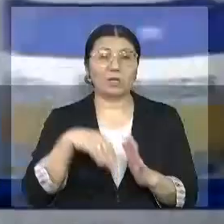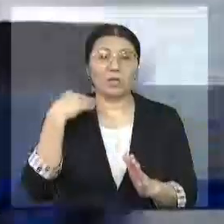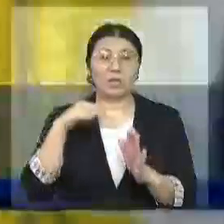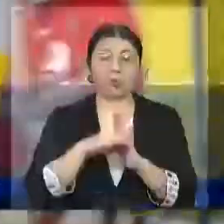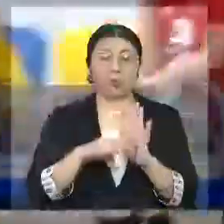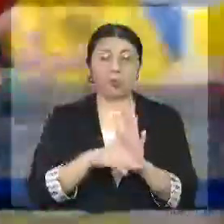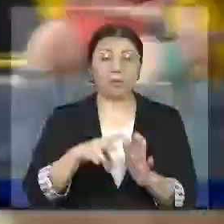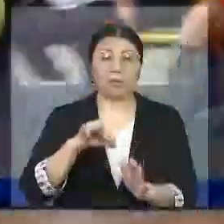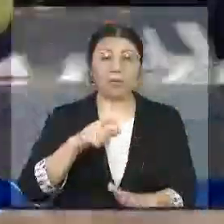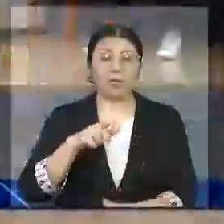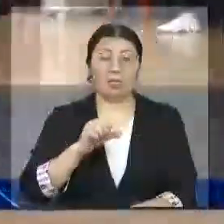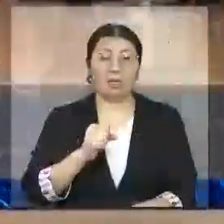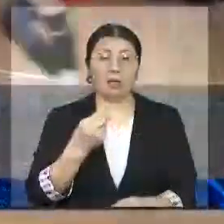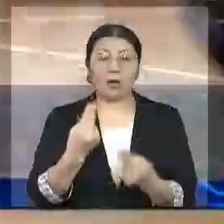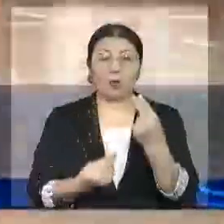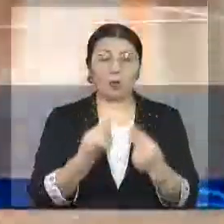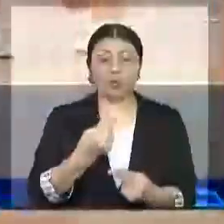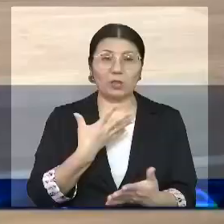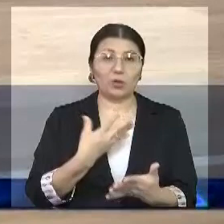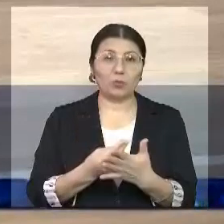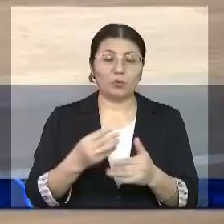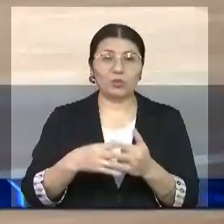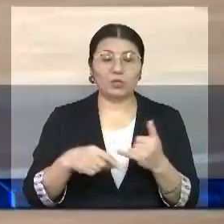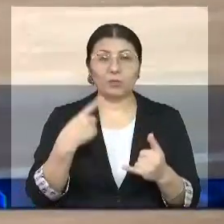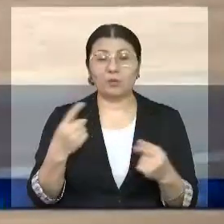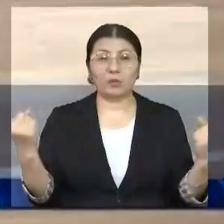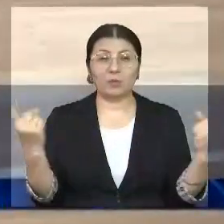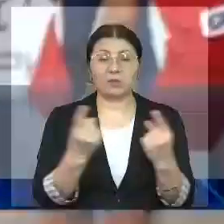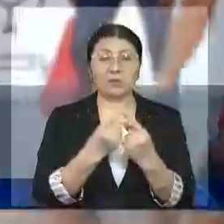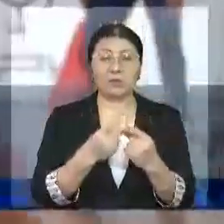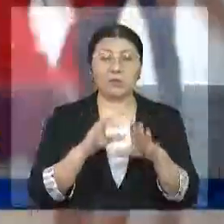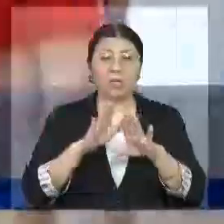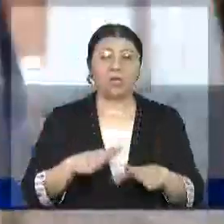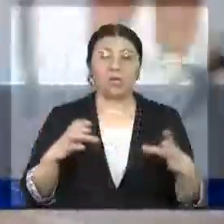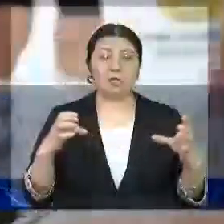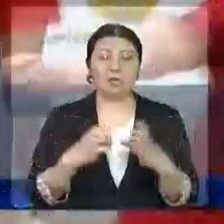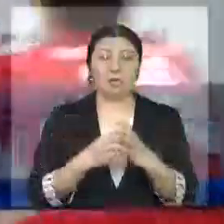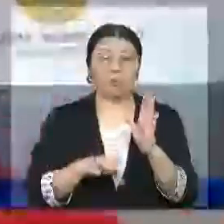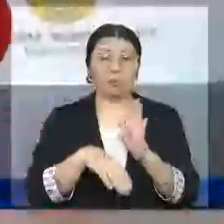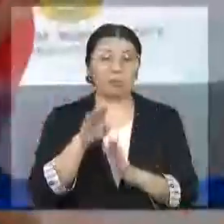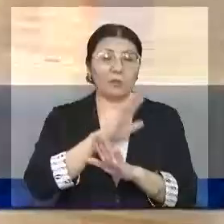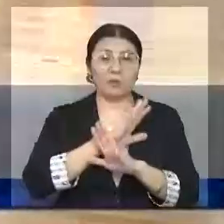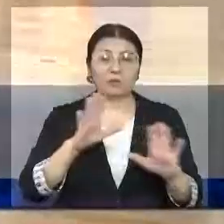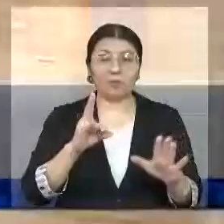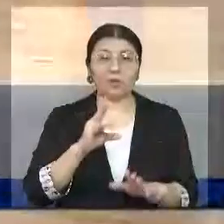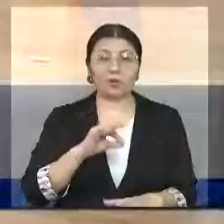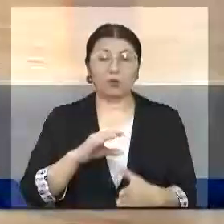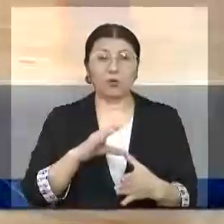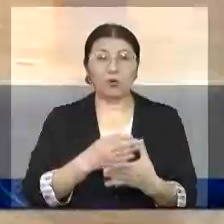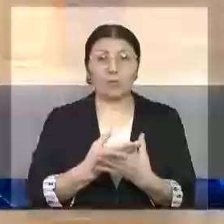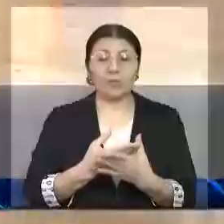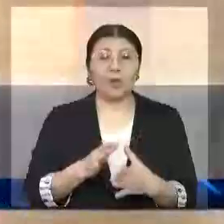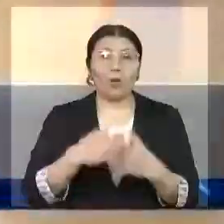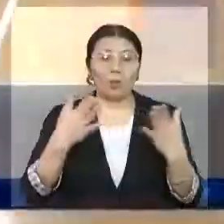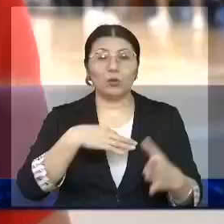командасы лига ойындарын өз жерінде алғаш қабылдады. Жергілікті команда үздіктер сапынан көрінбеді. Дегенмен жаттықтырушының айтуынша бұл